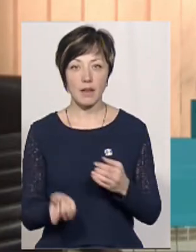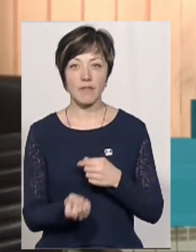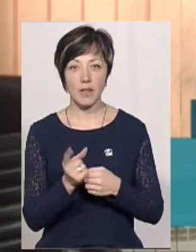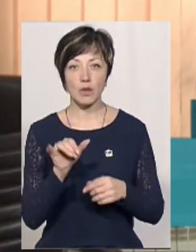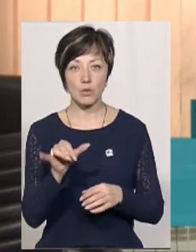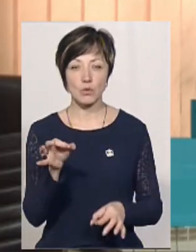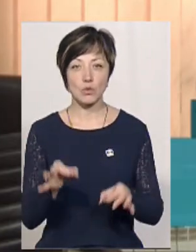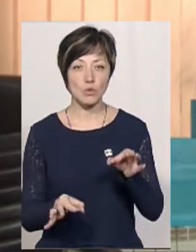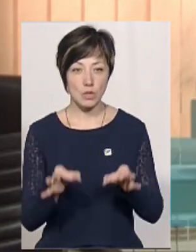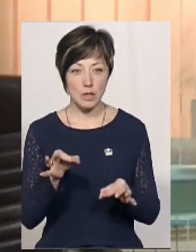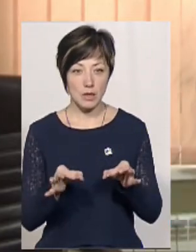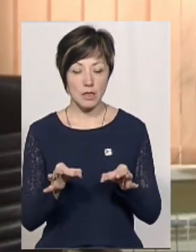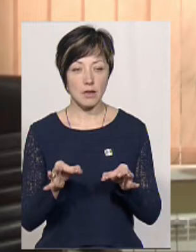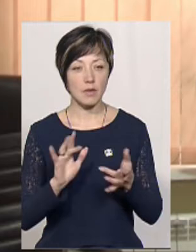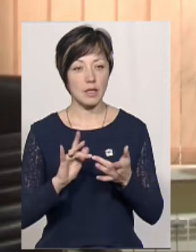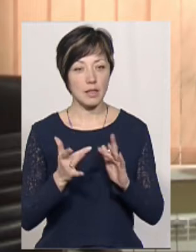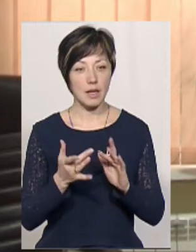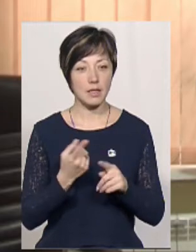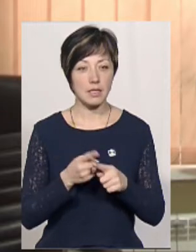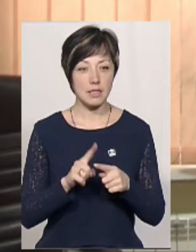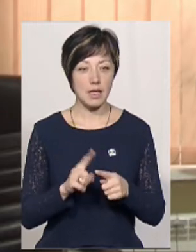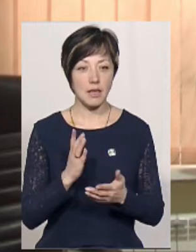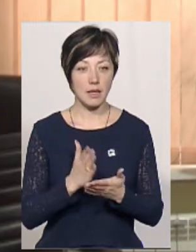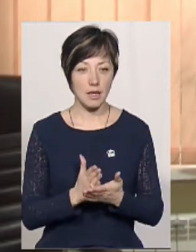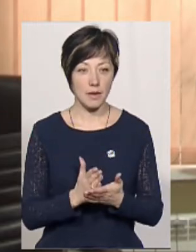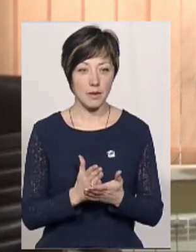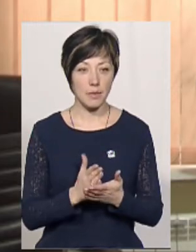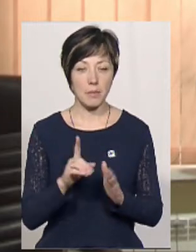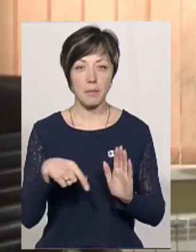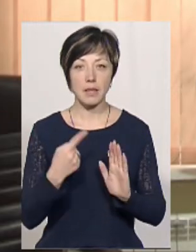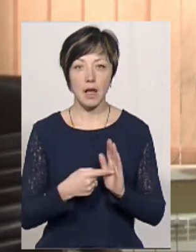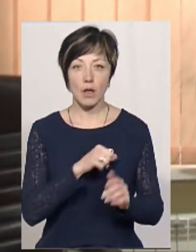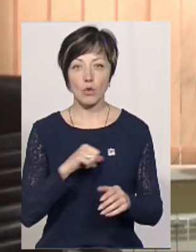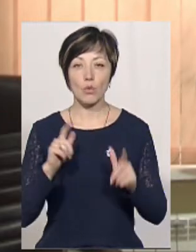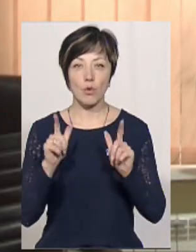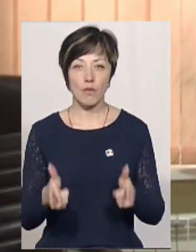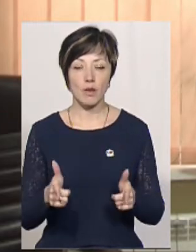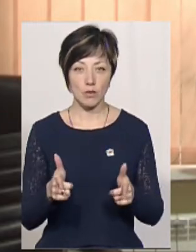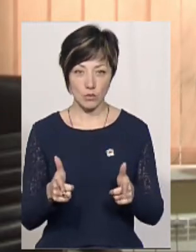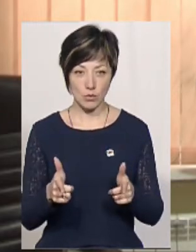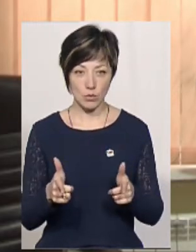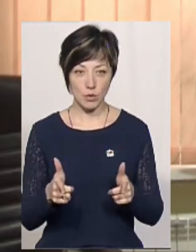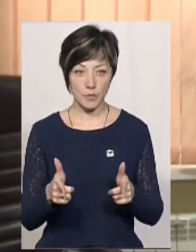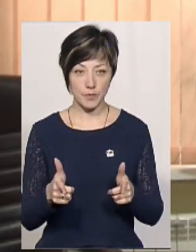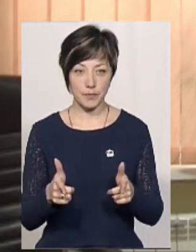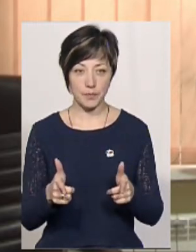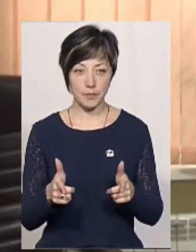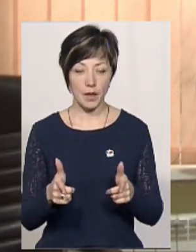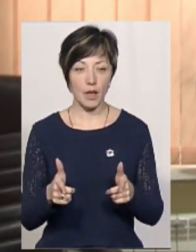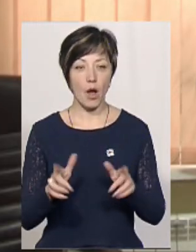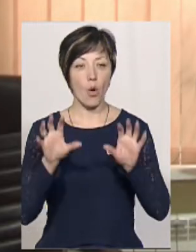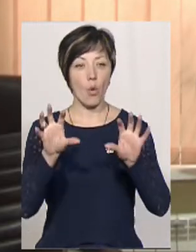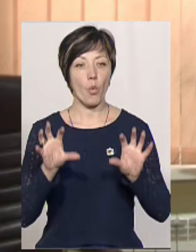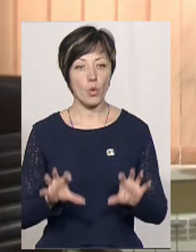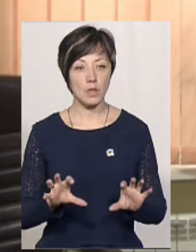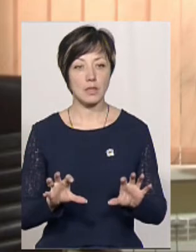суд і в соцмережах, це є питання добровільної згоди. Тобто кодекс